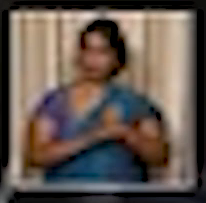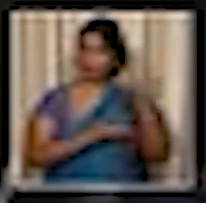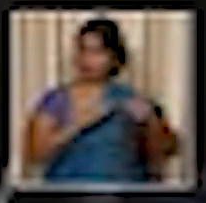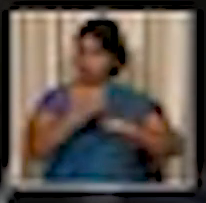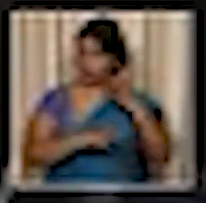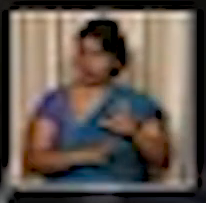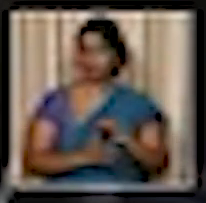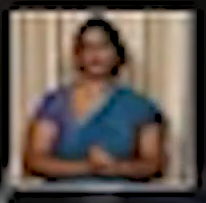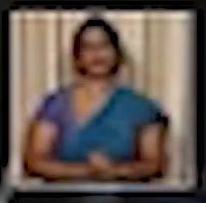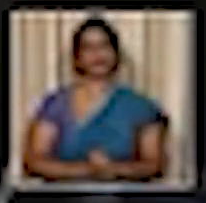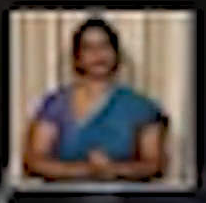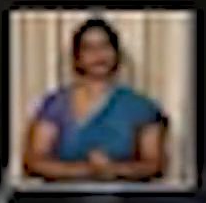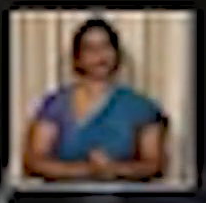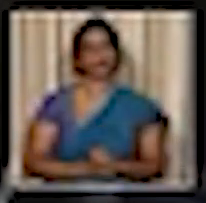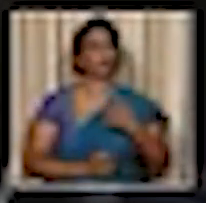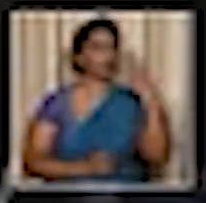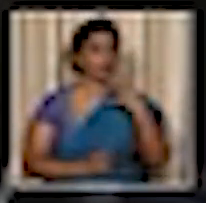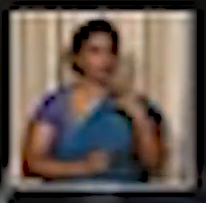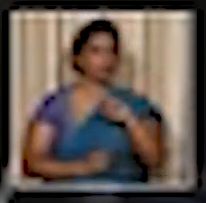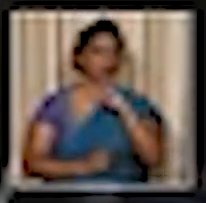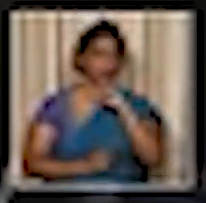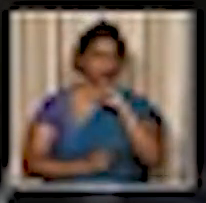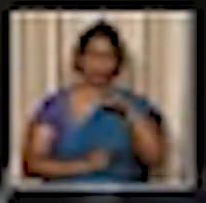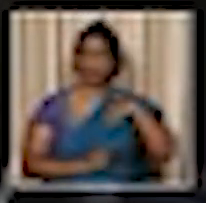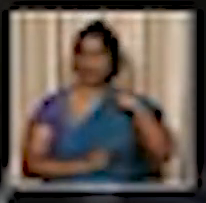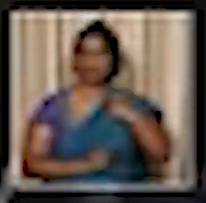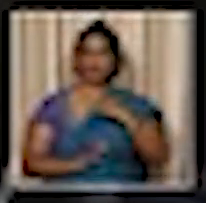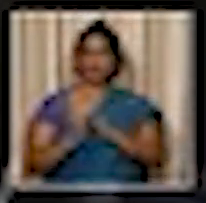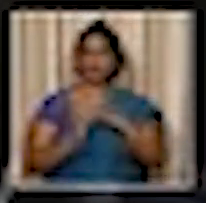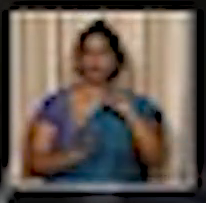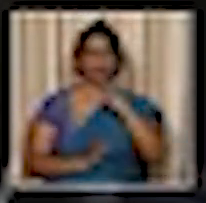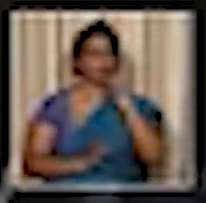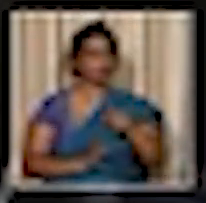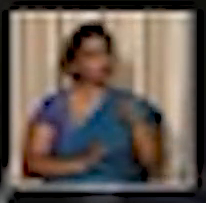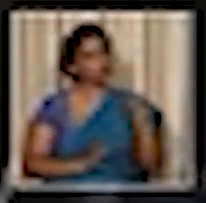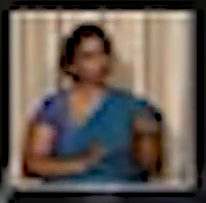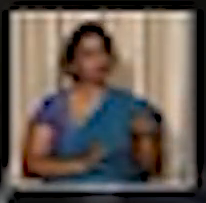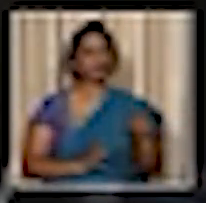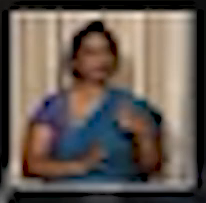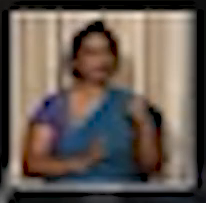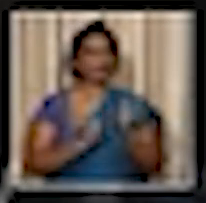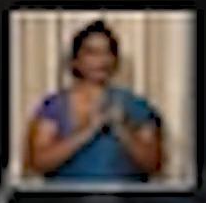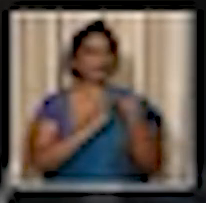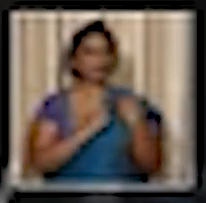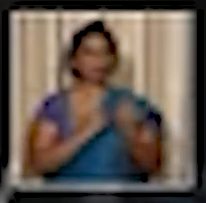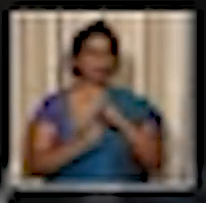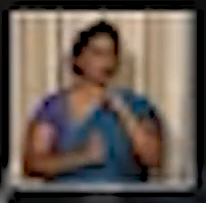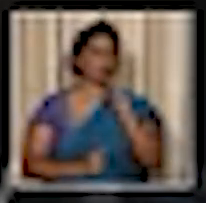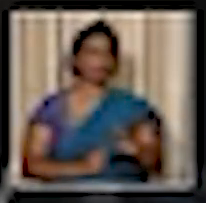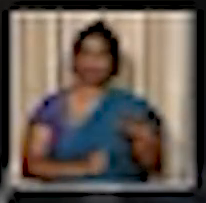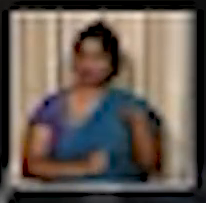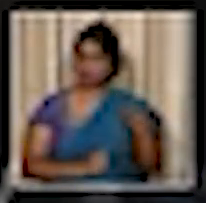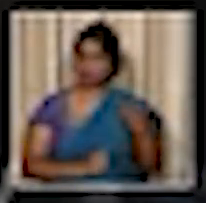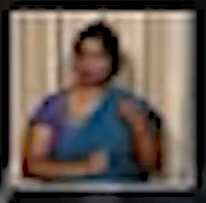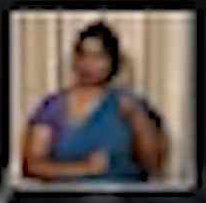ඇත. 4. කොළඹ ප්‍රධාන මහේස්ත්‍රාත් අධිකරණයේ අභිනවයෙන් වැඩභාරගත්